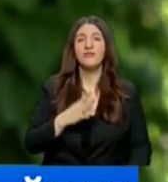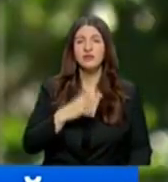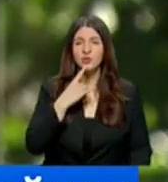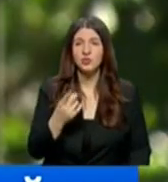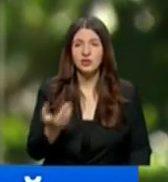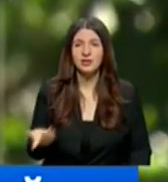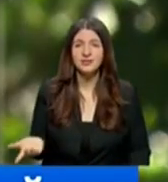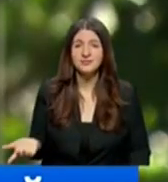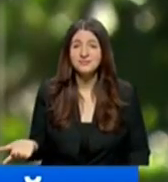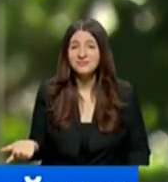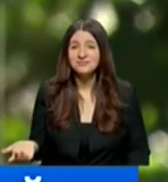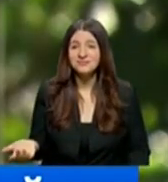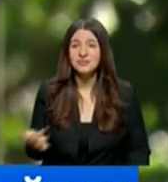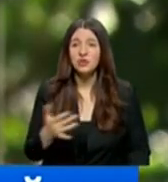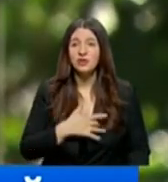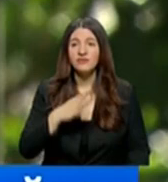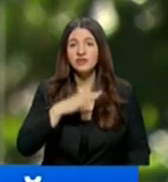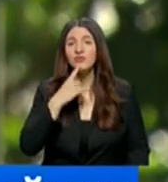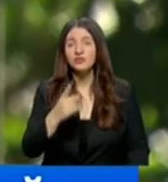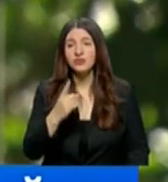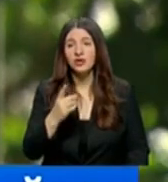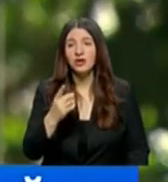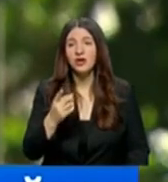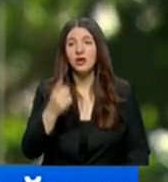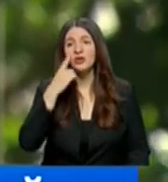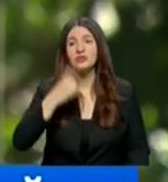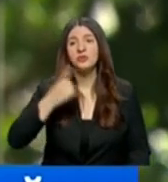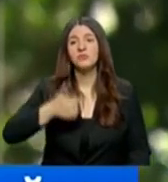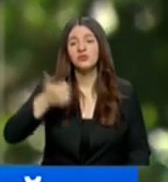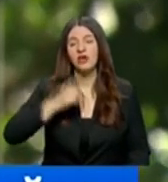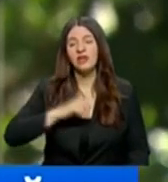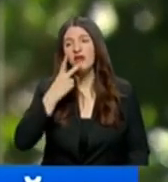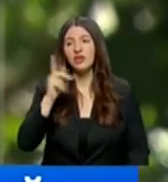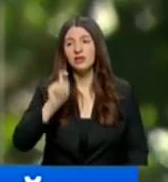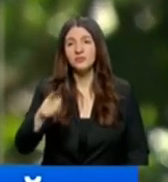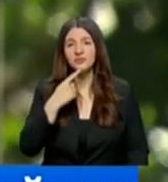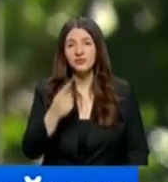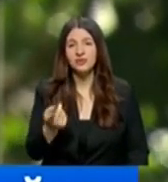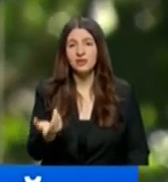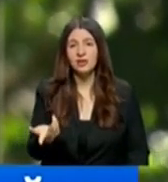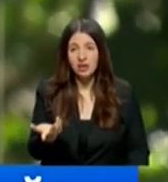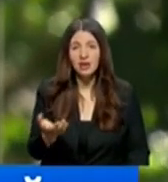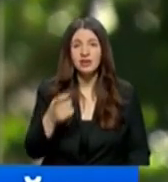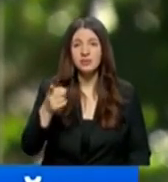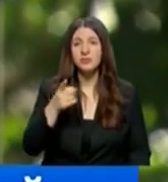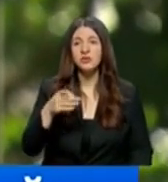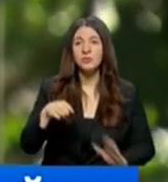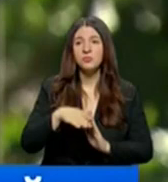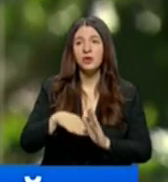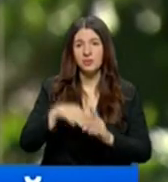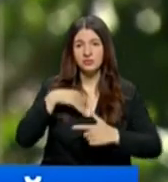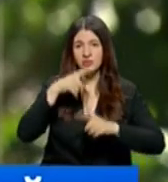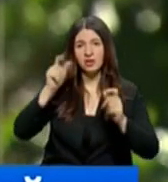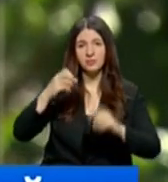diyor. Yüreğim varsa diyor, Cumhurbaşkanı adayını açıkla diyor. Sizin programdan çağrı